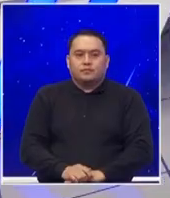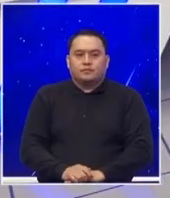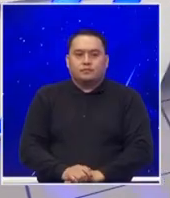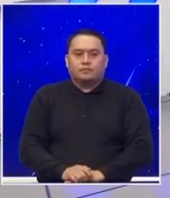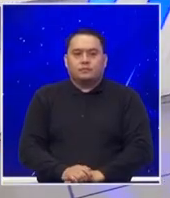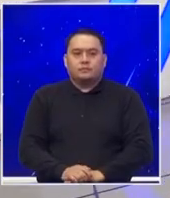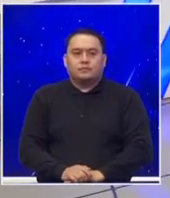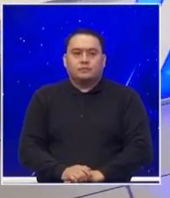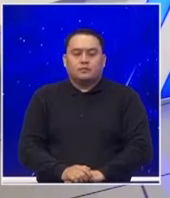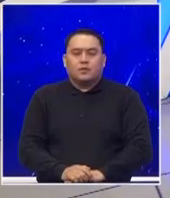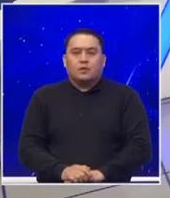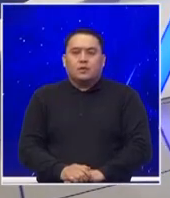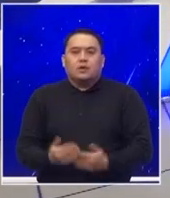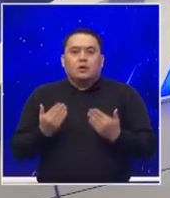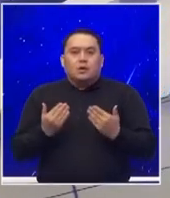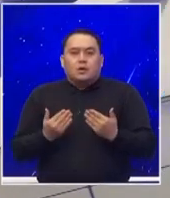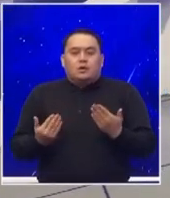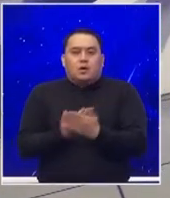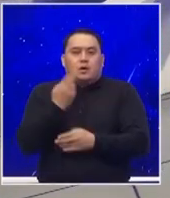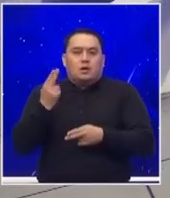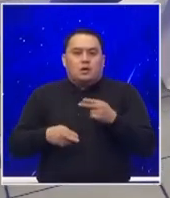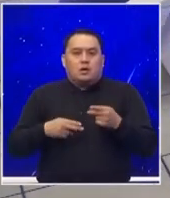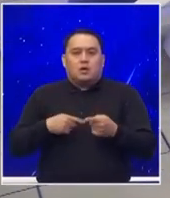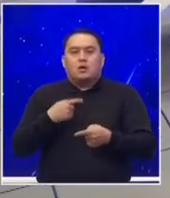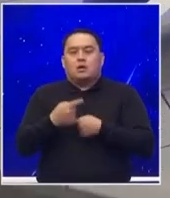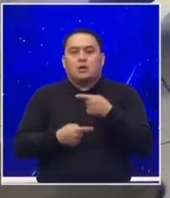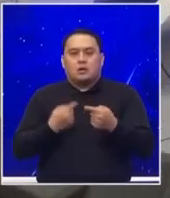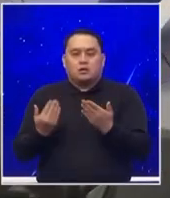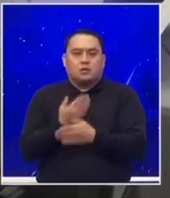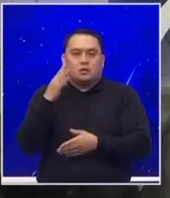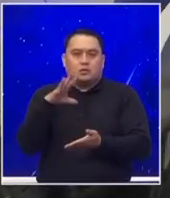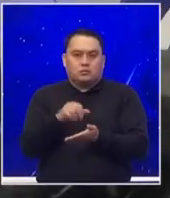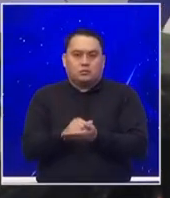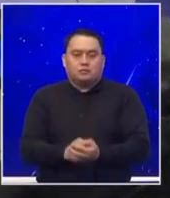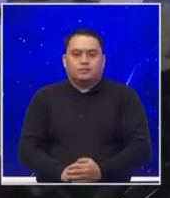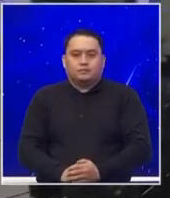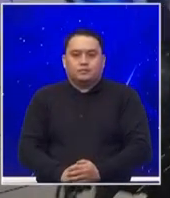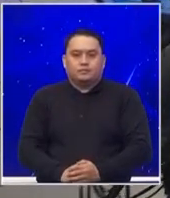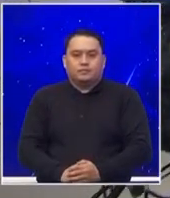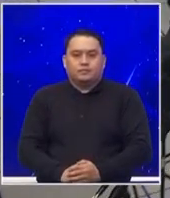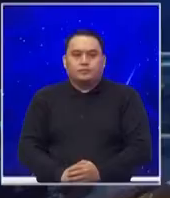Қадірменді көрермен, бүгінгі айтар ақпарат осы. Ертең эфирде амандықта қауышайық.